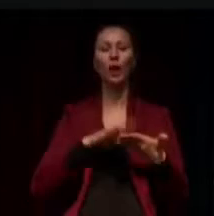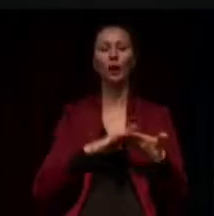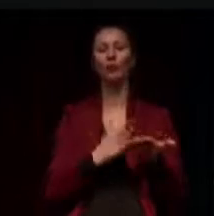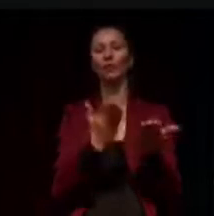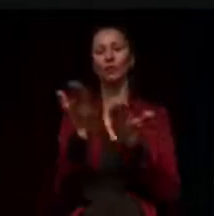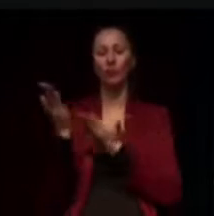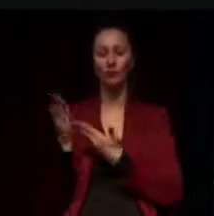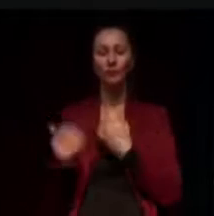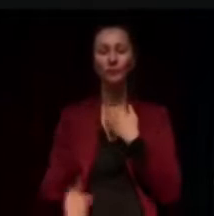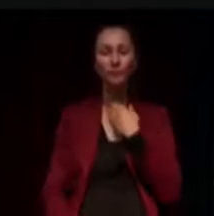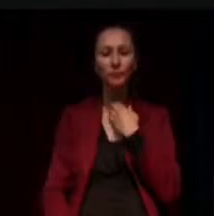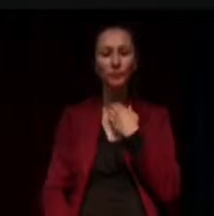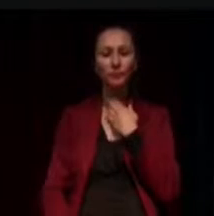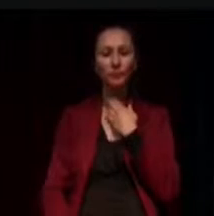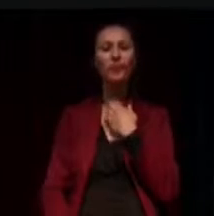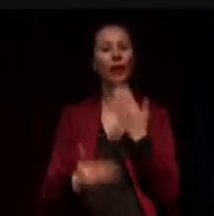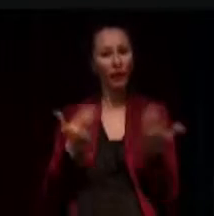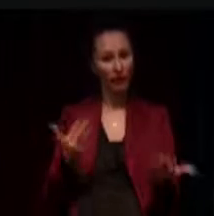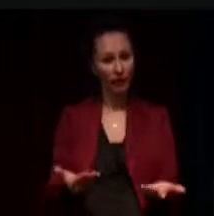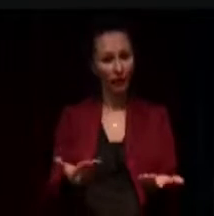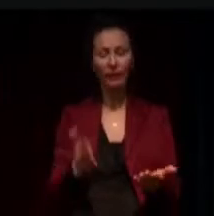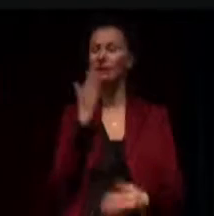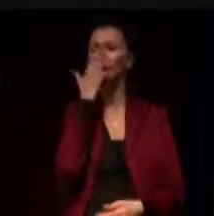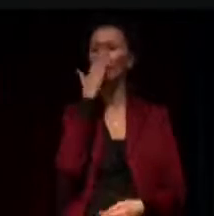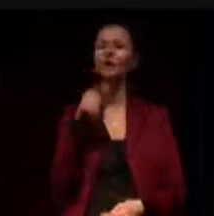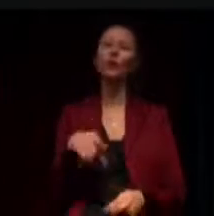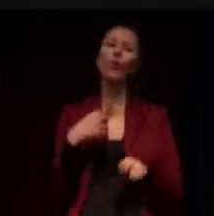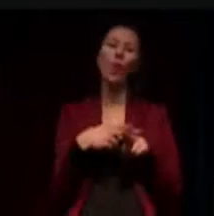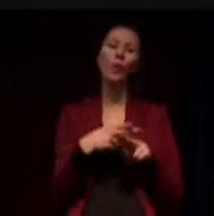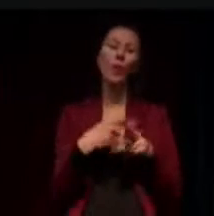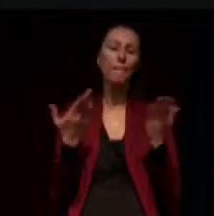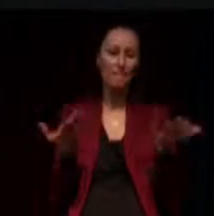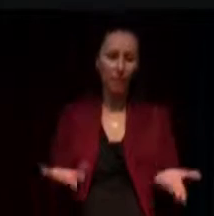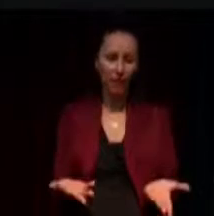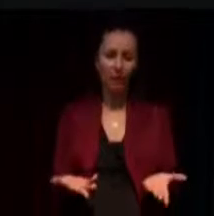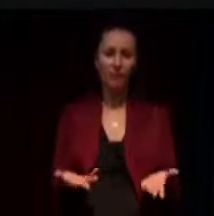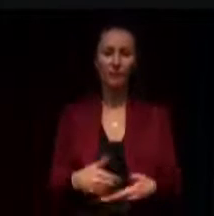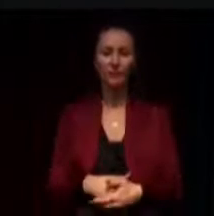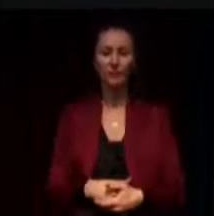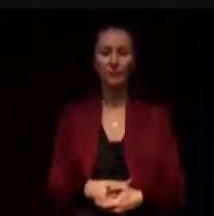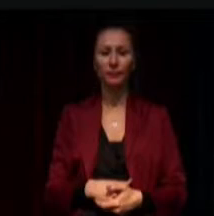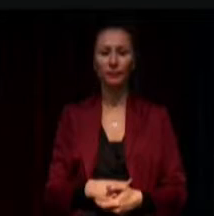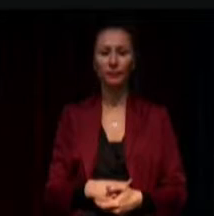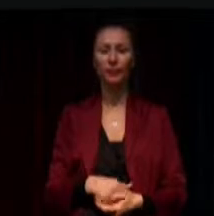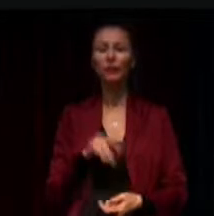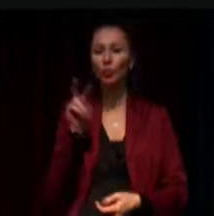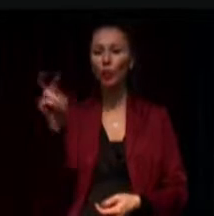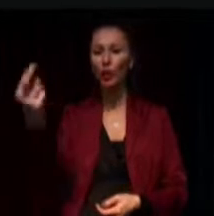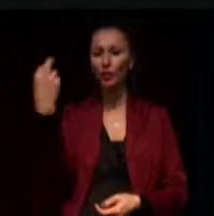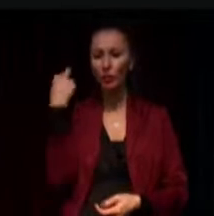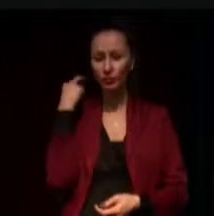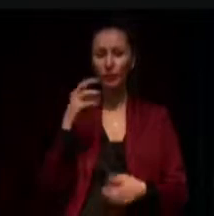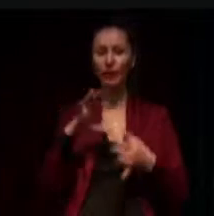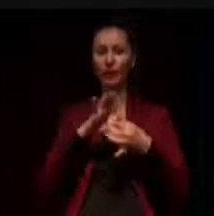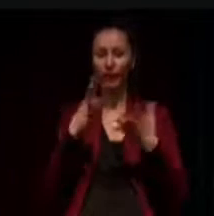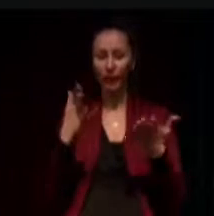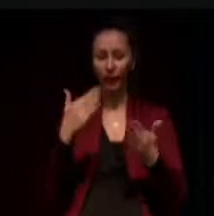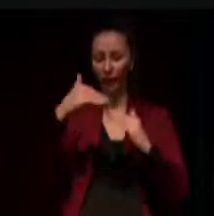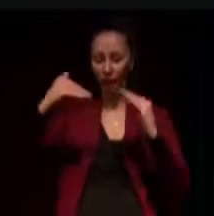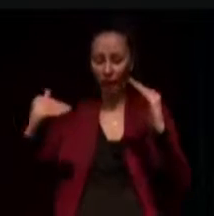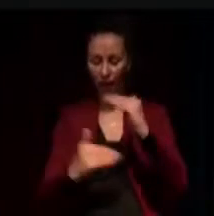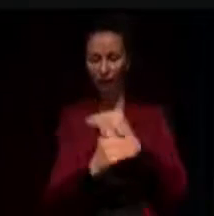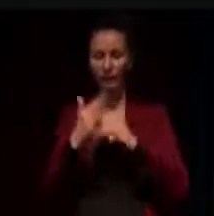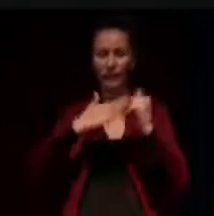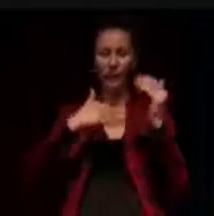arkadaşlar. Evet, sadece bu örnek bile esasında ulaşımla ilgili, altyapıyla